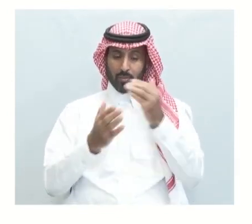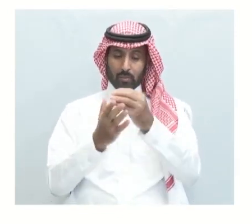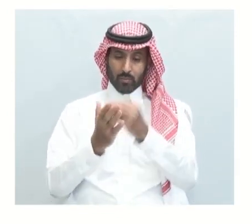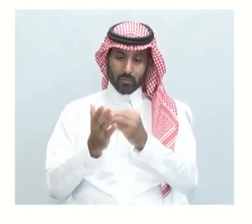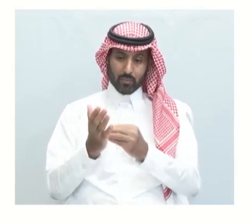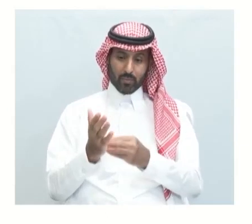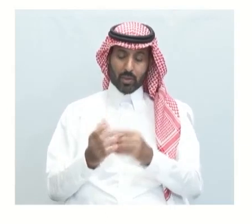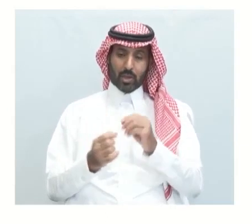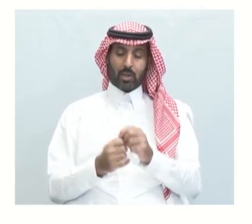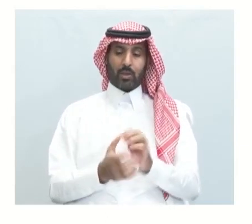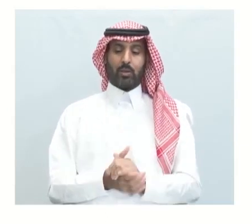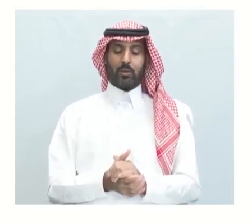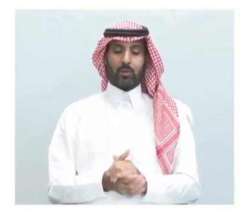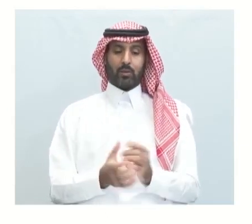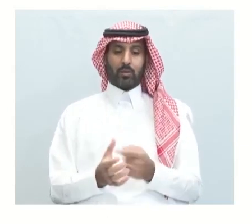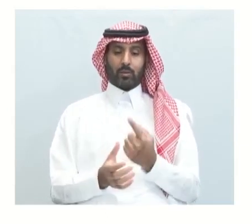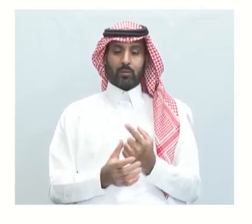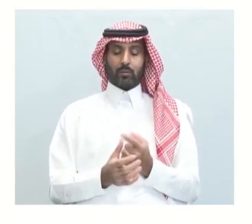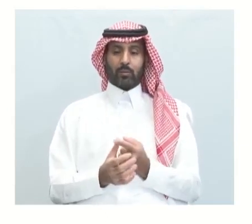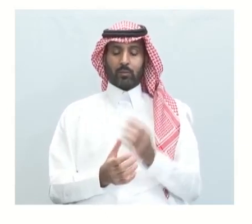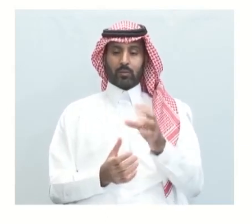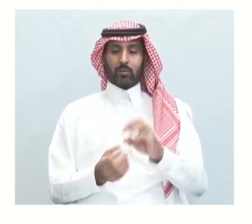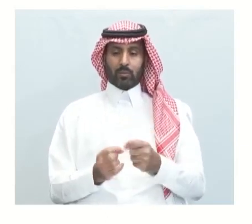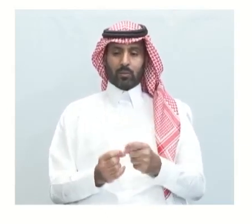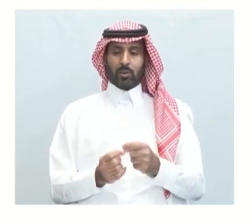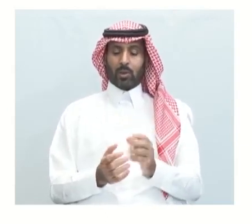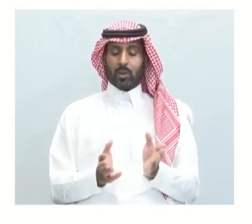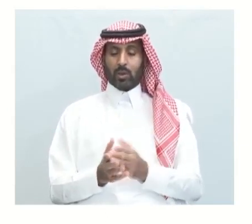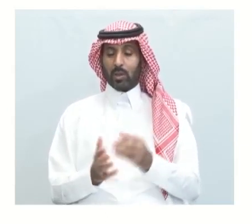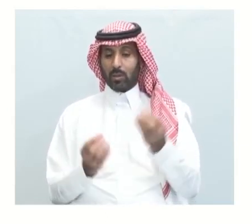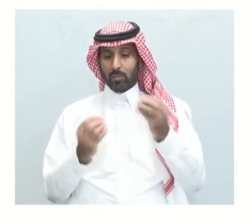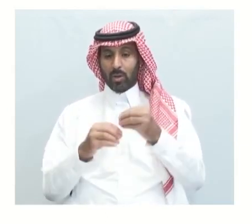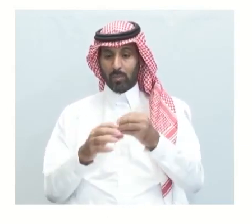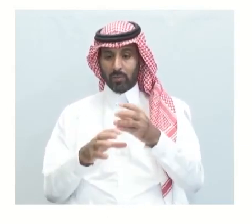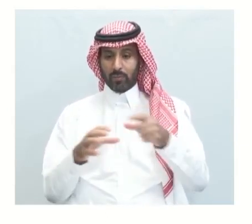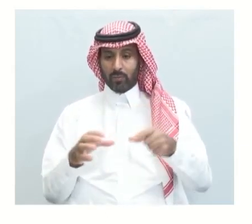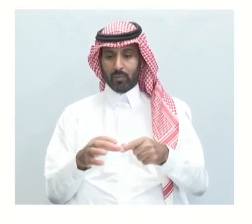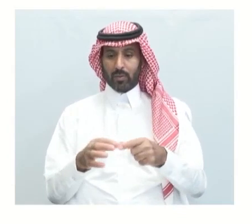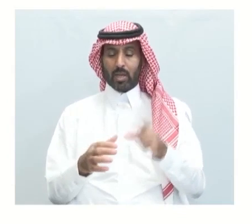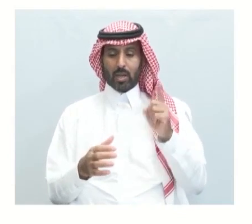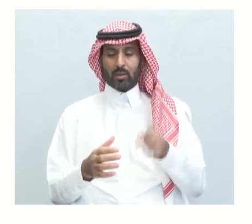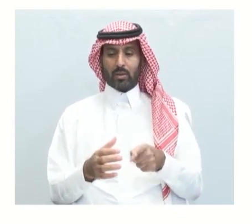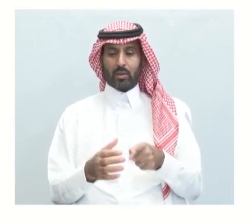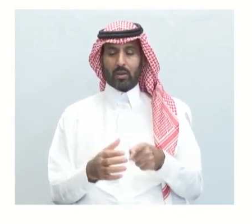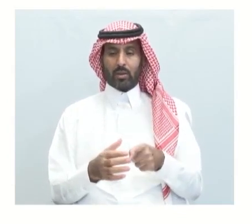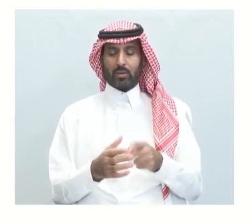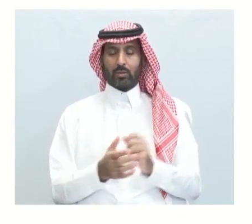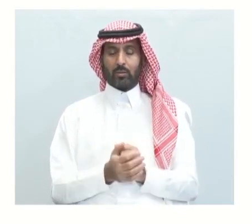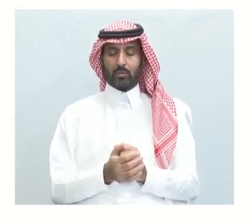لدينا ننشئها ايضا كعقده اولى نود نضع الداتا حقت البيانات ثم